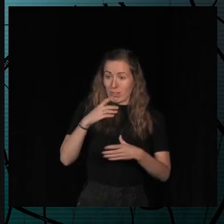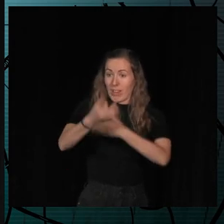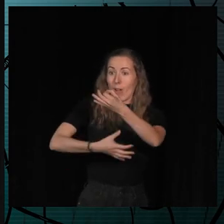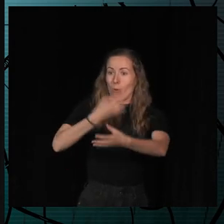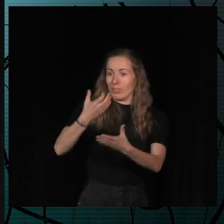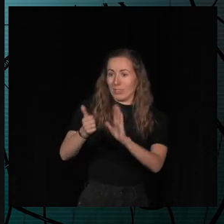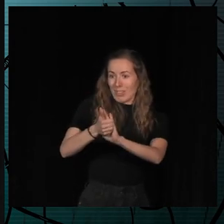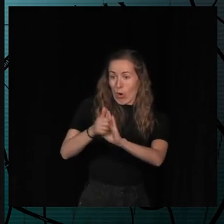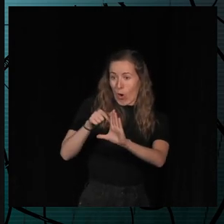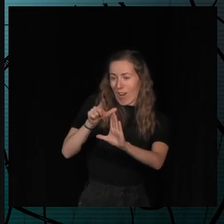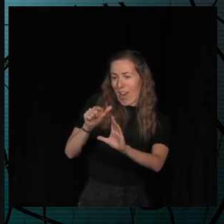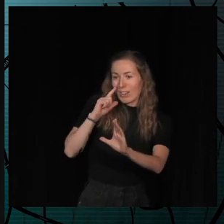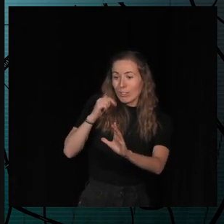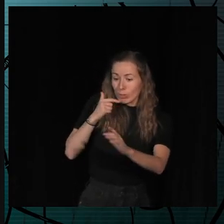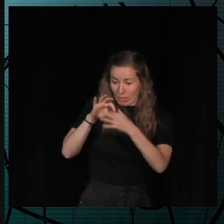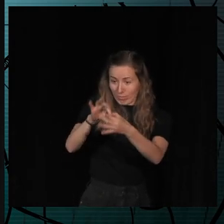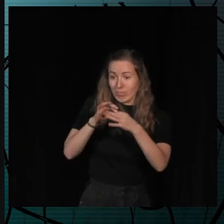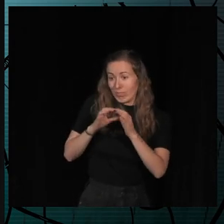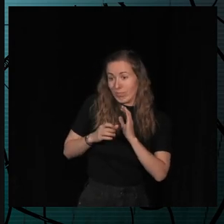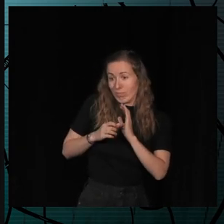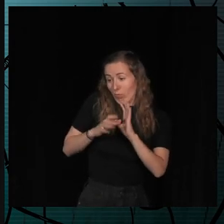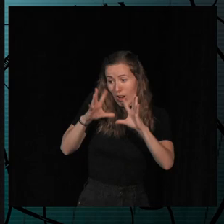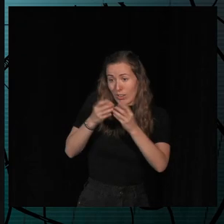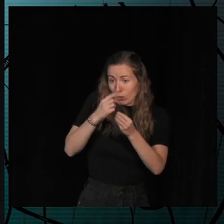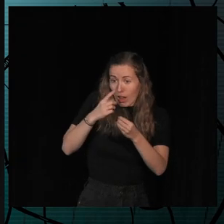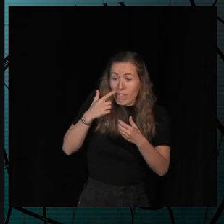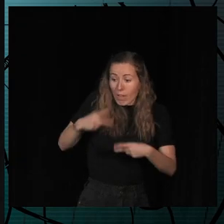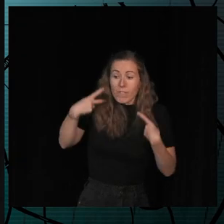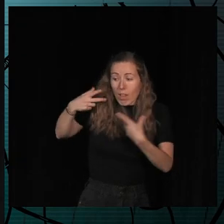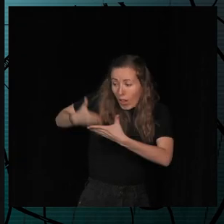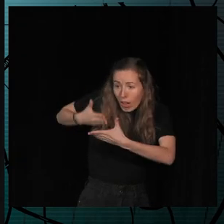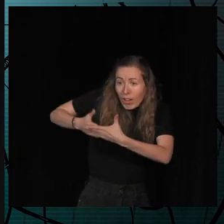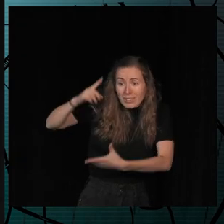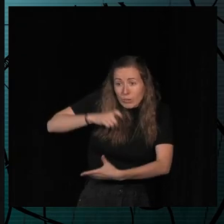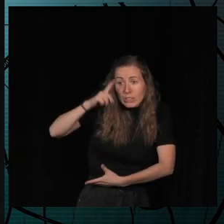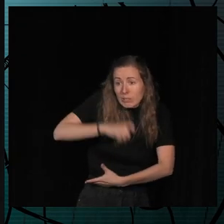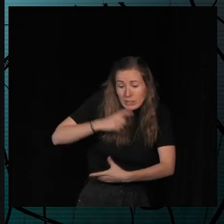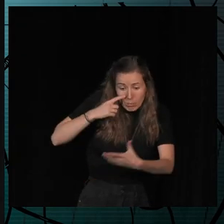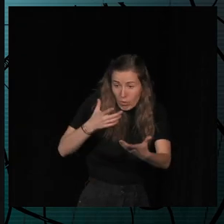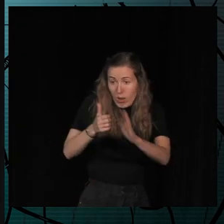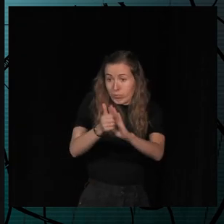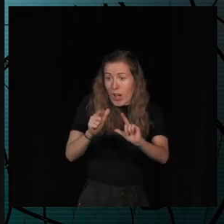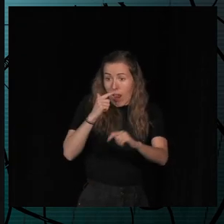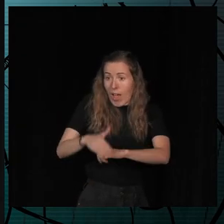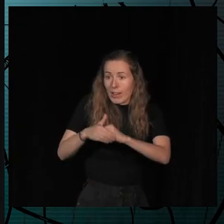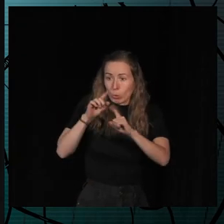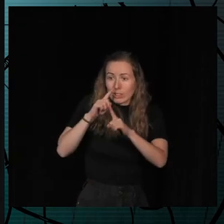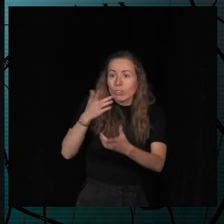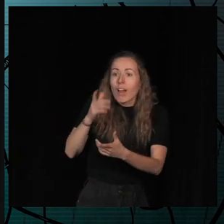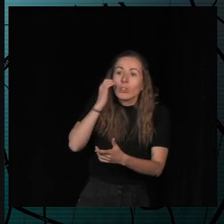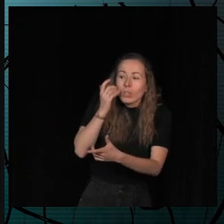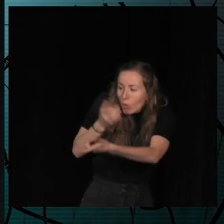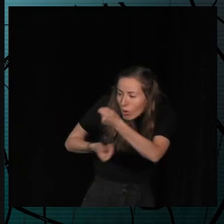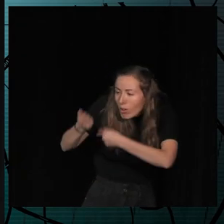continuité mentale à travers les épreuves de la vie et pour les ados souvent ça doit commencer par le fait de raconter